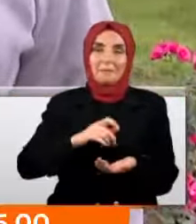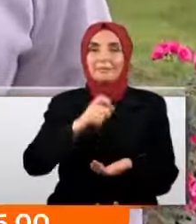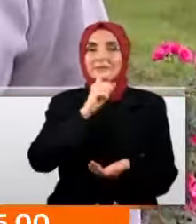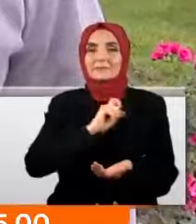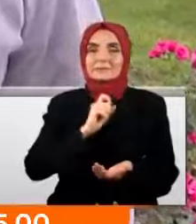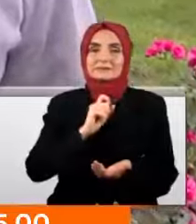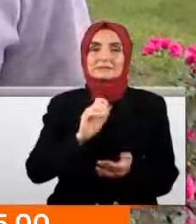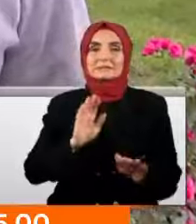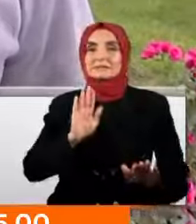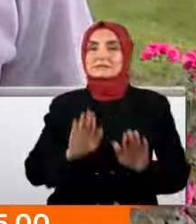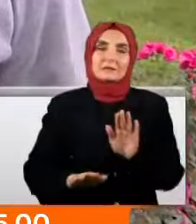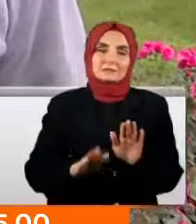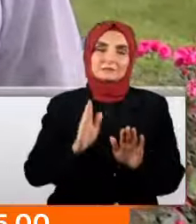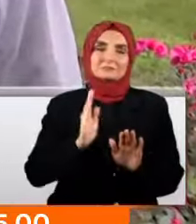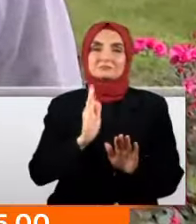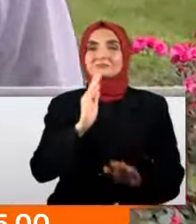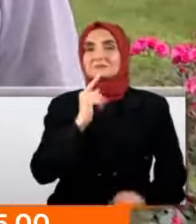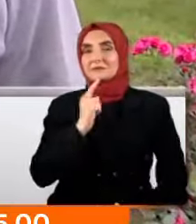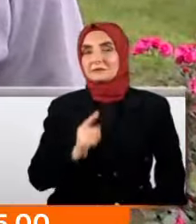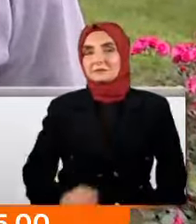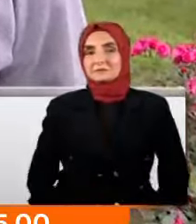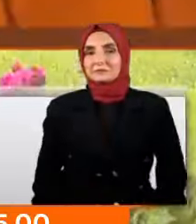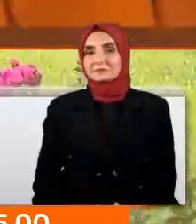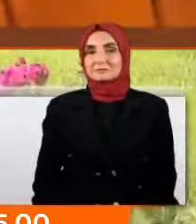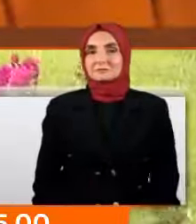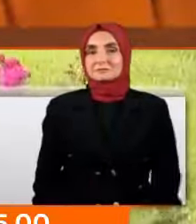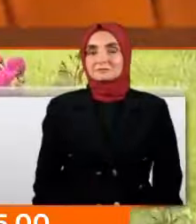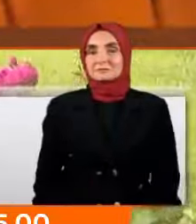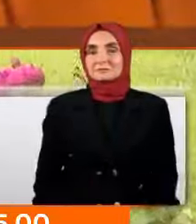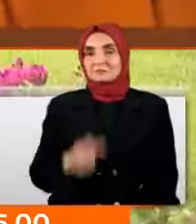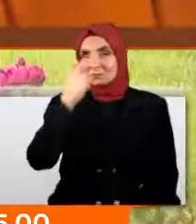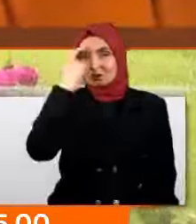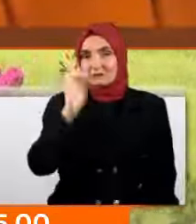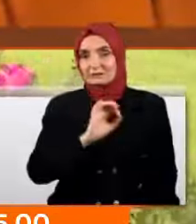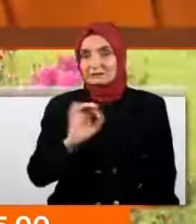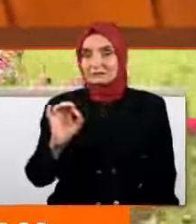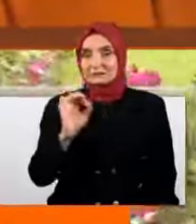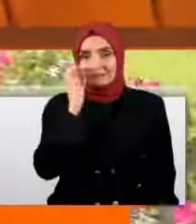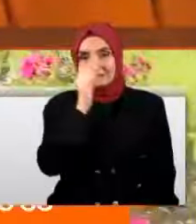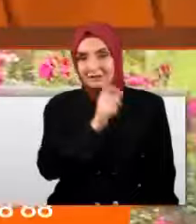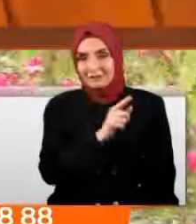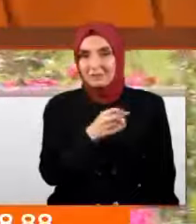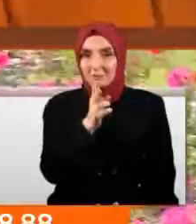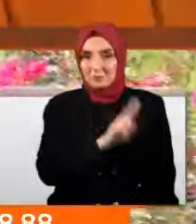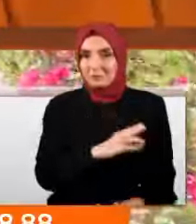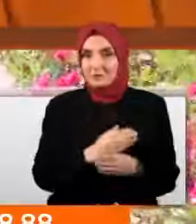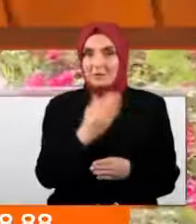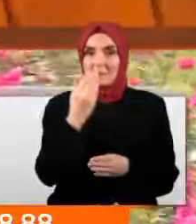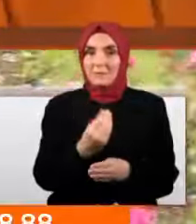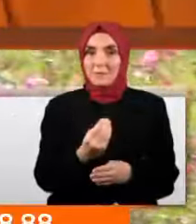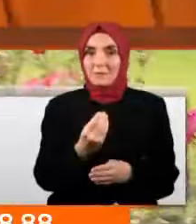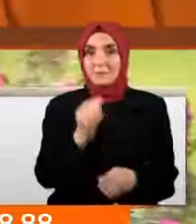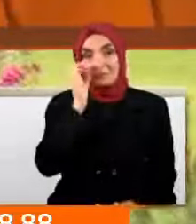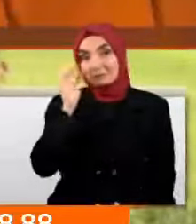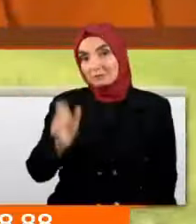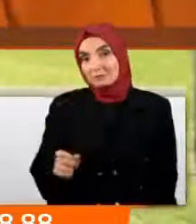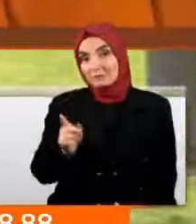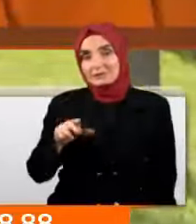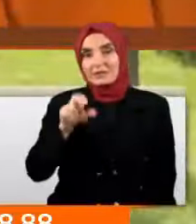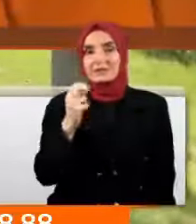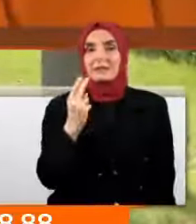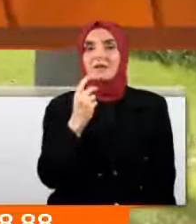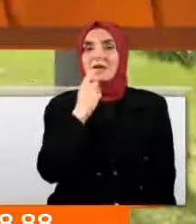oradaki tanıklar da böyle bir paspas olmadığını söylediler. Talihsiz adamı hayattan koparan kişi 82 yaşındaydı ve